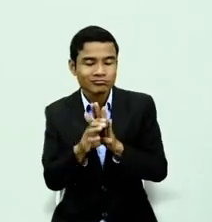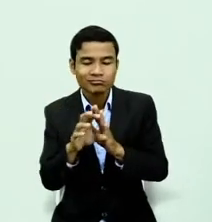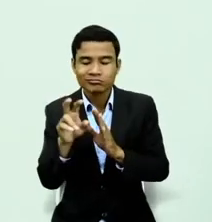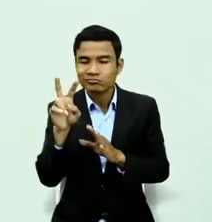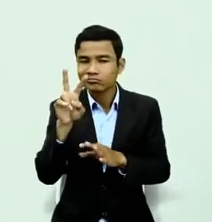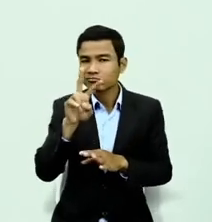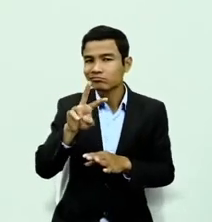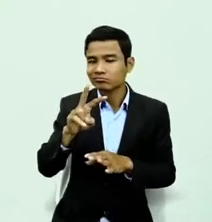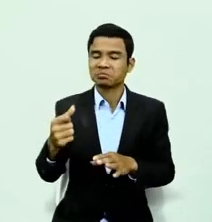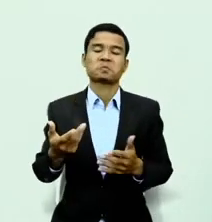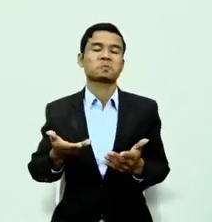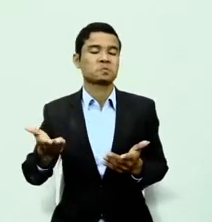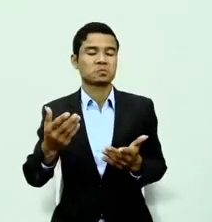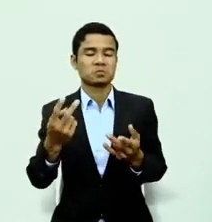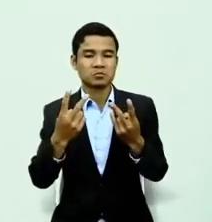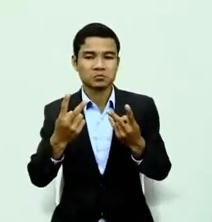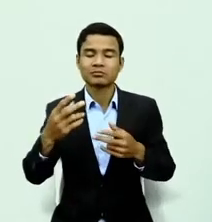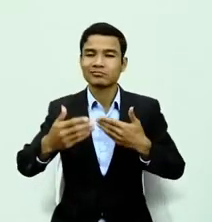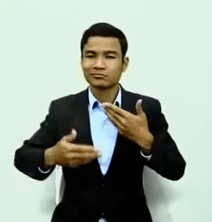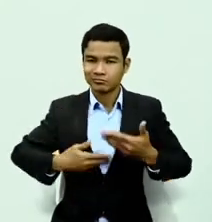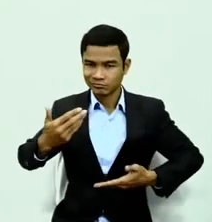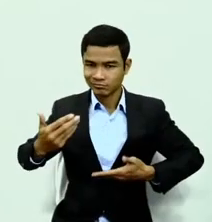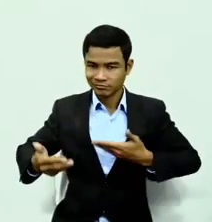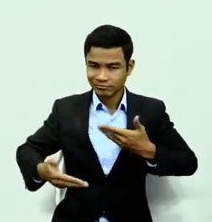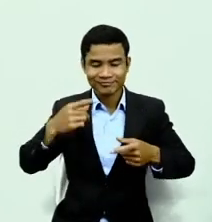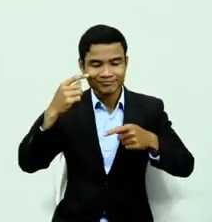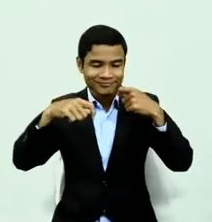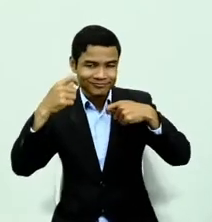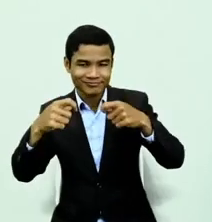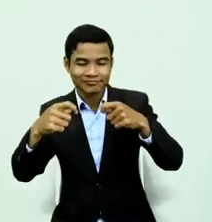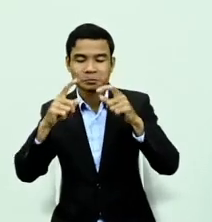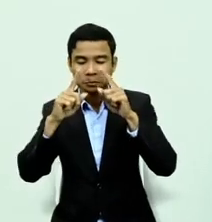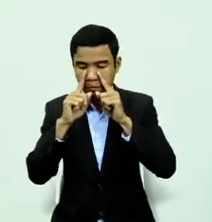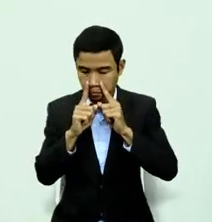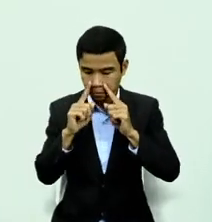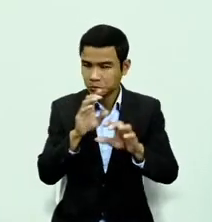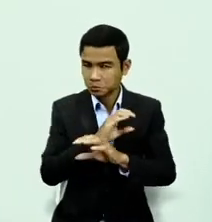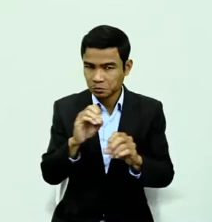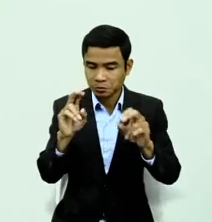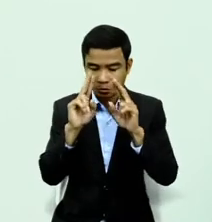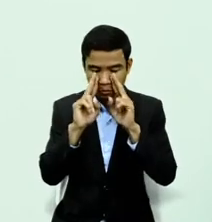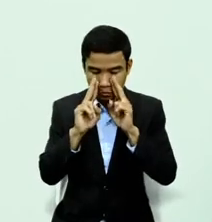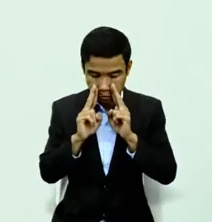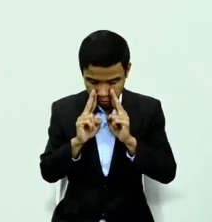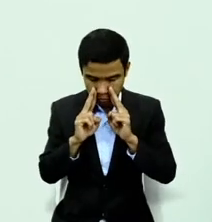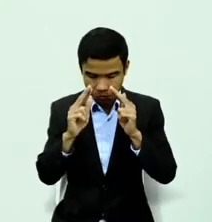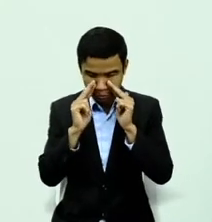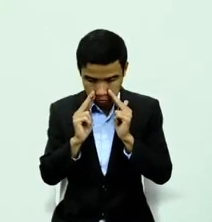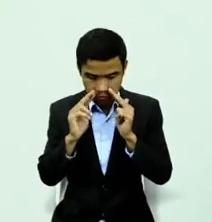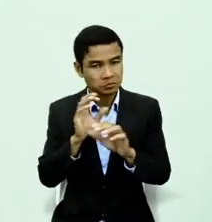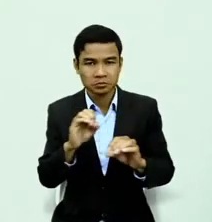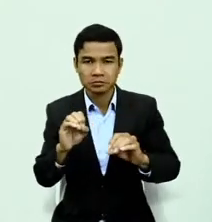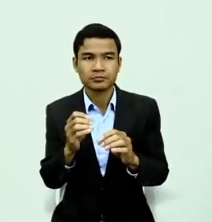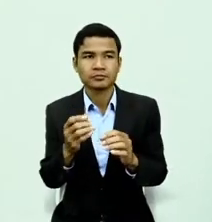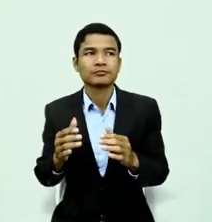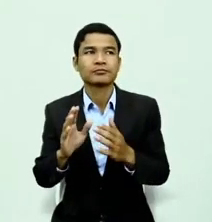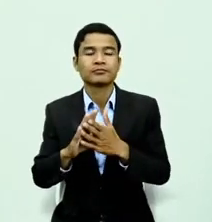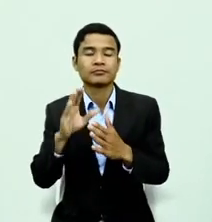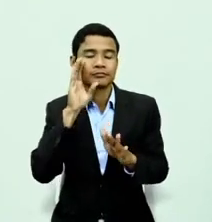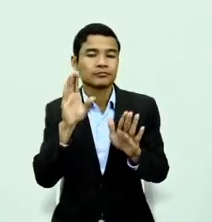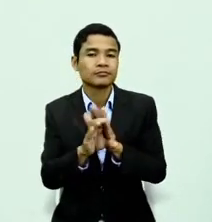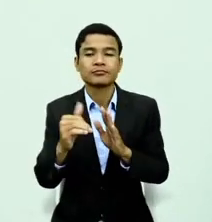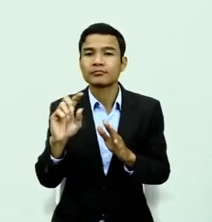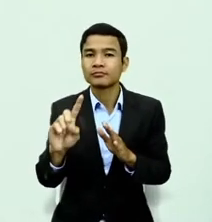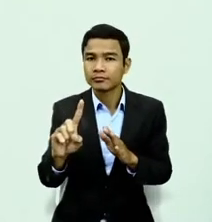hạ bay đồ chì rì rì khả miên. Chà tôi cũng bỏ tê mẹ nế con. Chà chẳng ạ rụp hiệp tìm môi ní cứ bằng hai nhầm